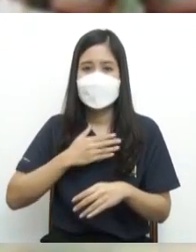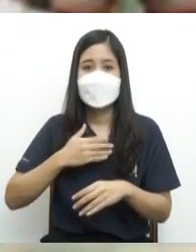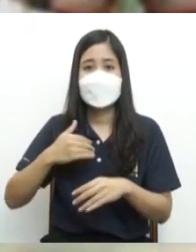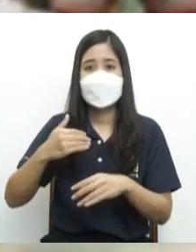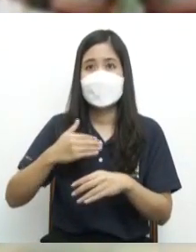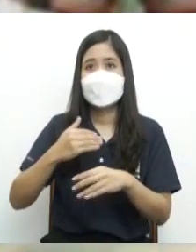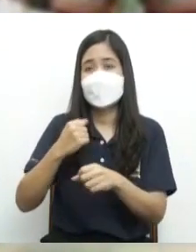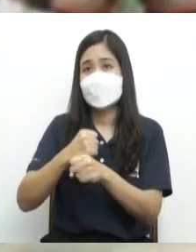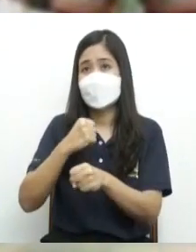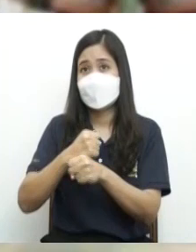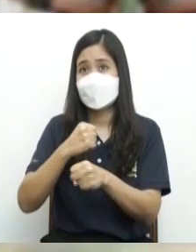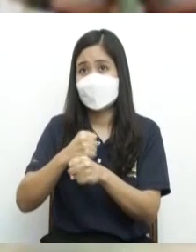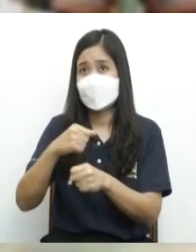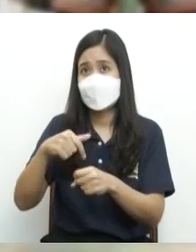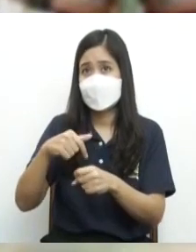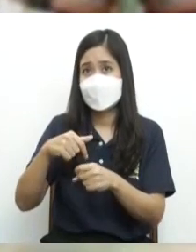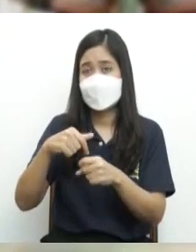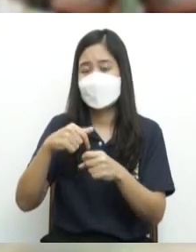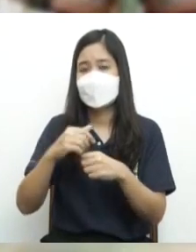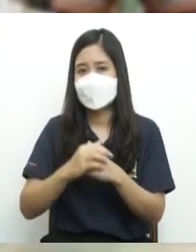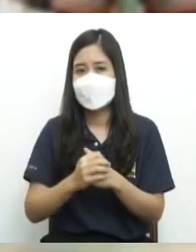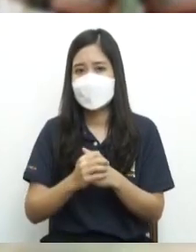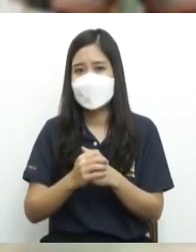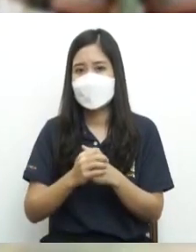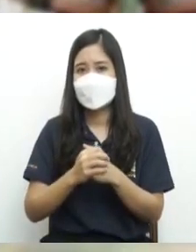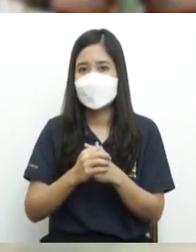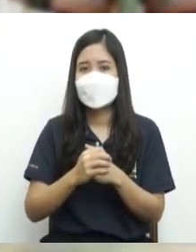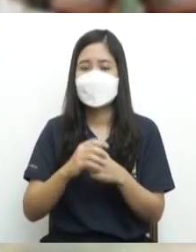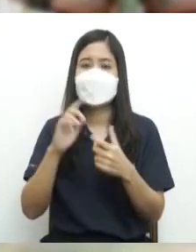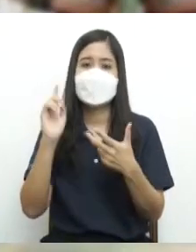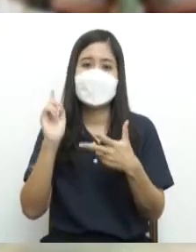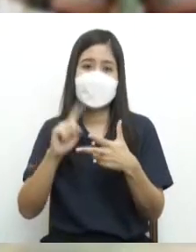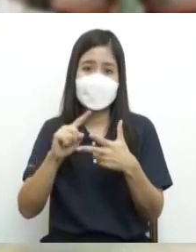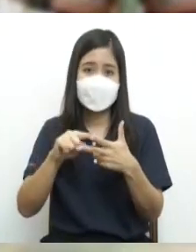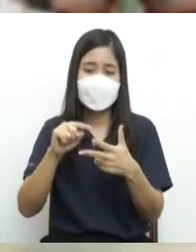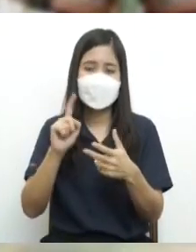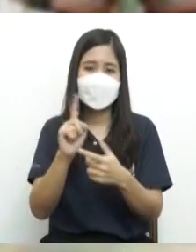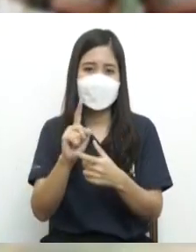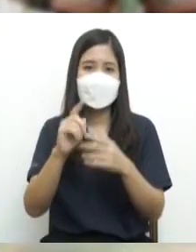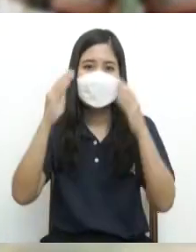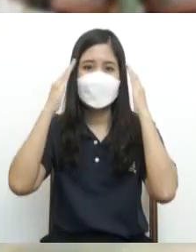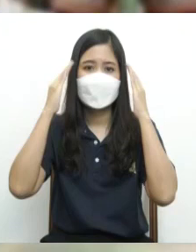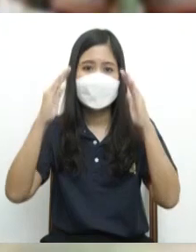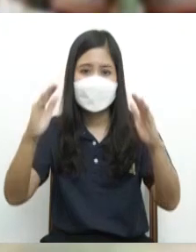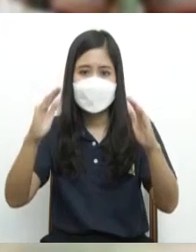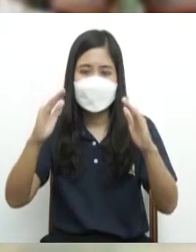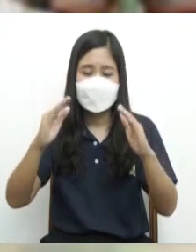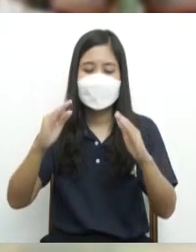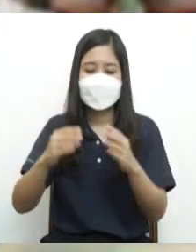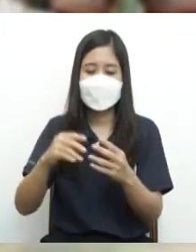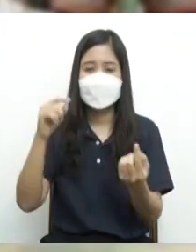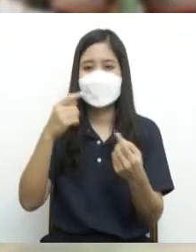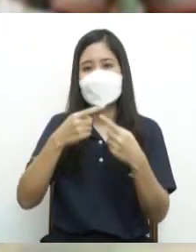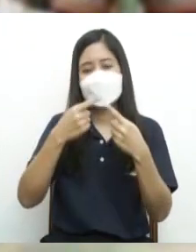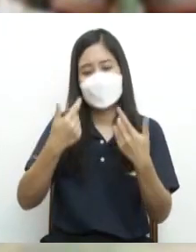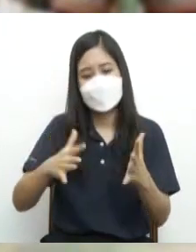ากเหลือประการที่สองก็คือหากเห็นว่าผมมีประสบการณ์ทั้งในส่วนที่สำเร็จบ้างไม่สำเร็จบ้าง